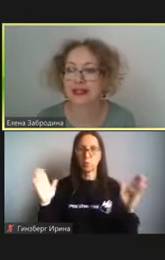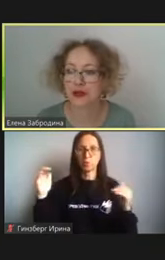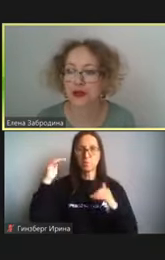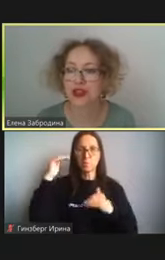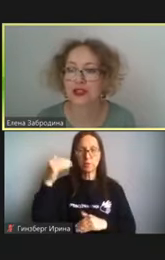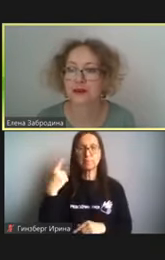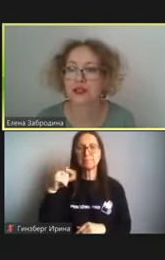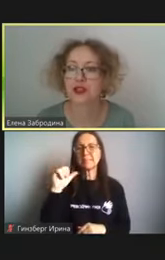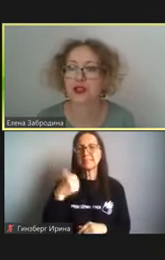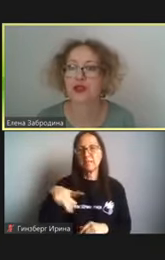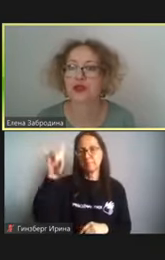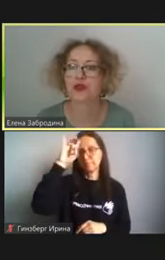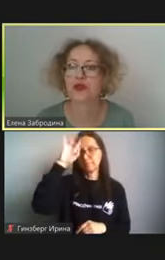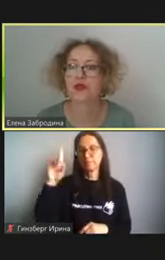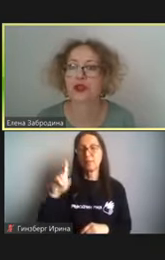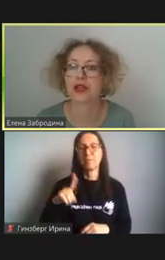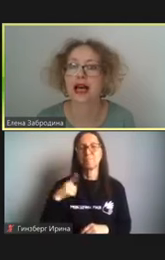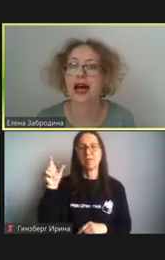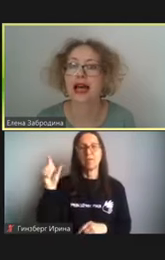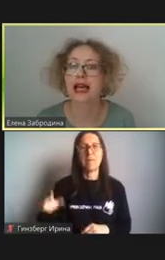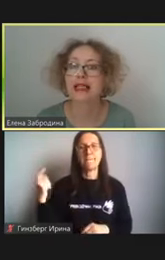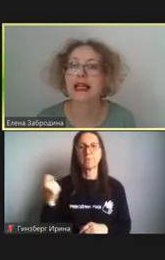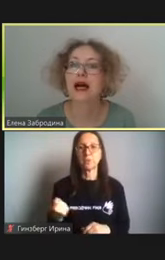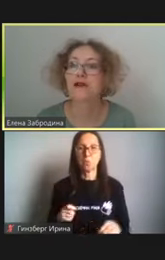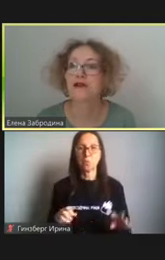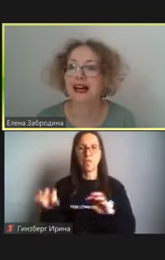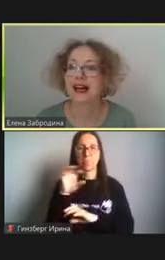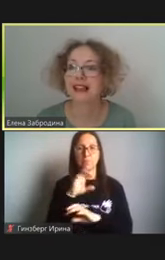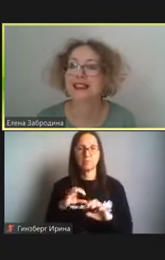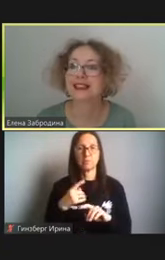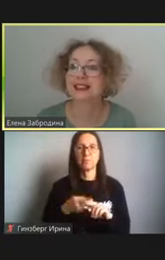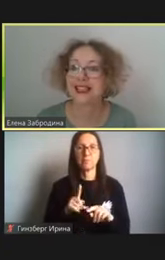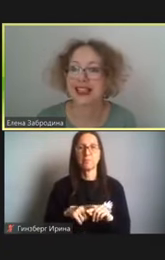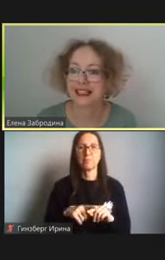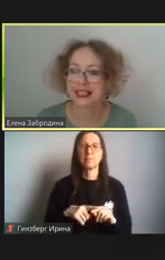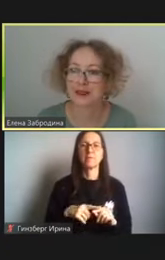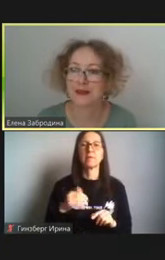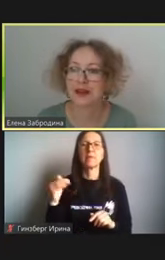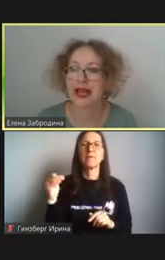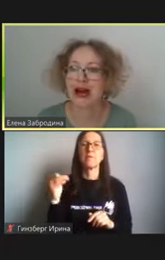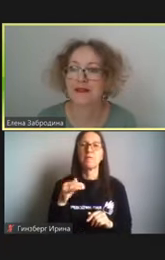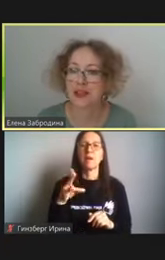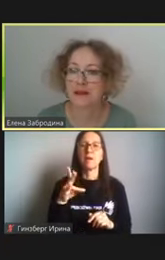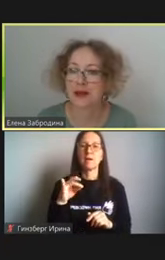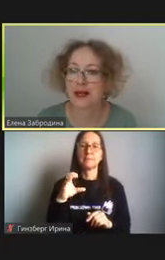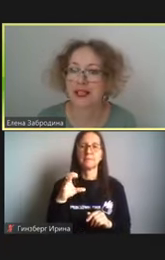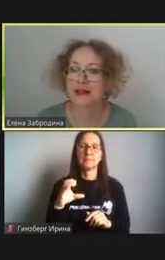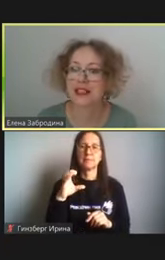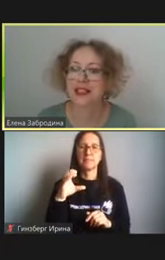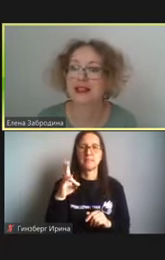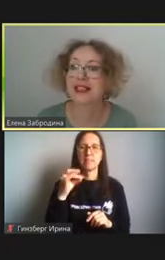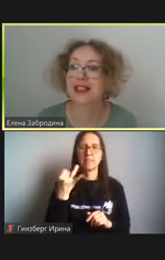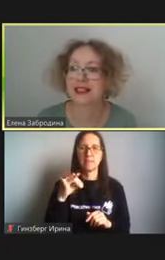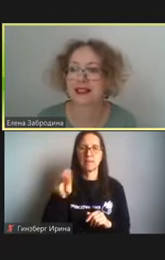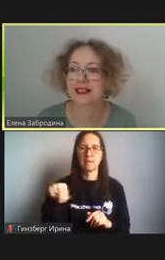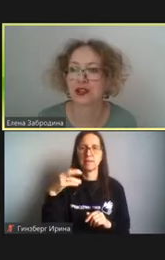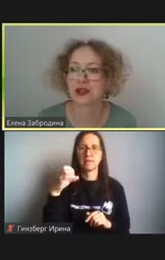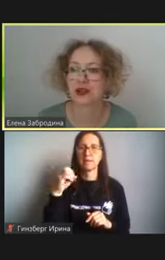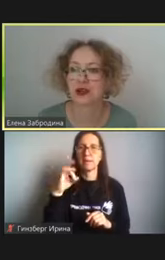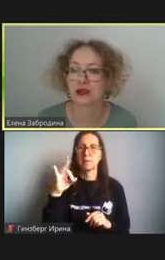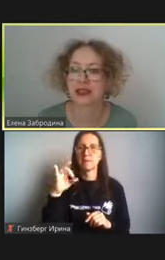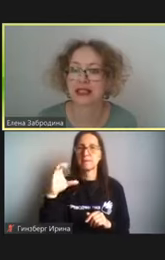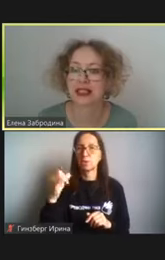самых выдающихся мастеров натюрморта – это Франц Снейдерс. В нашем собрании представлено